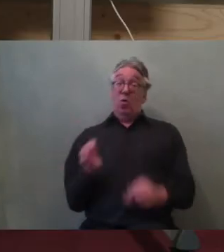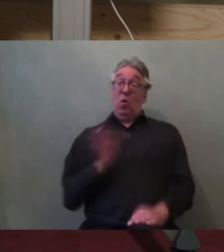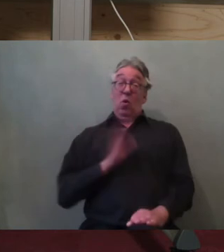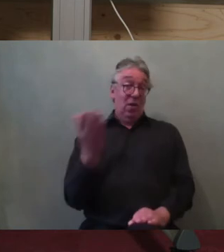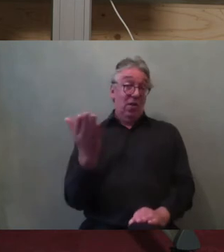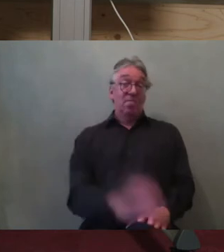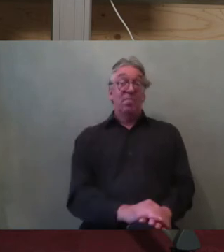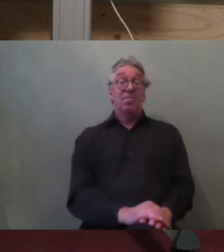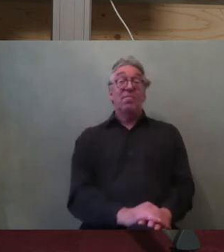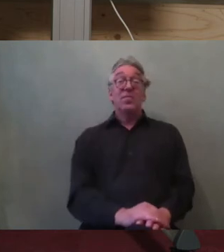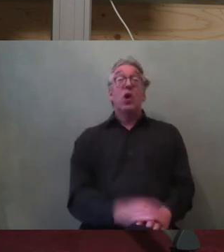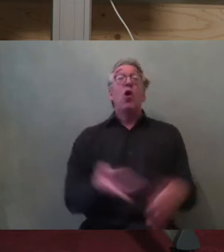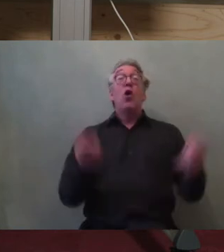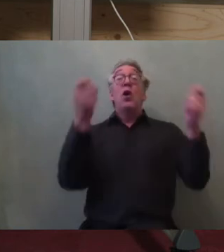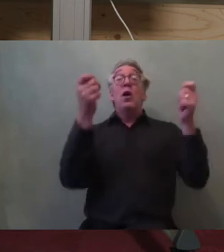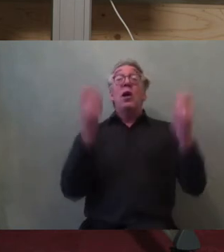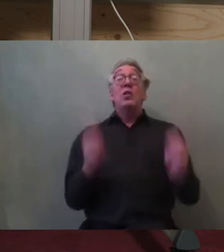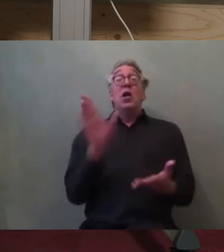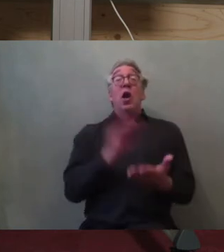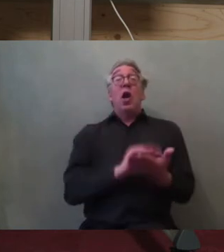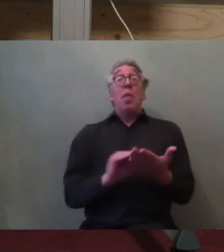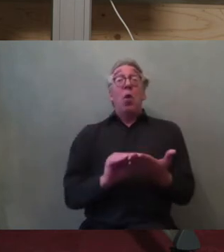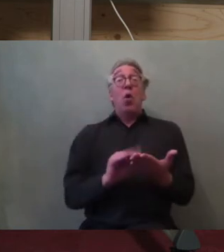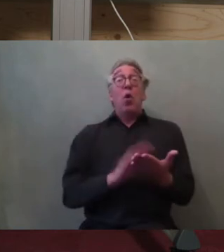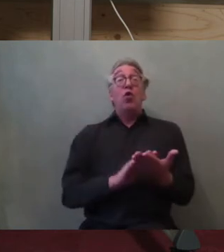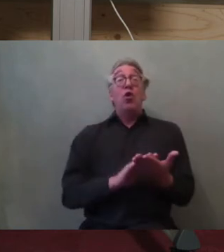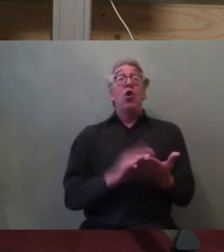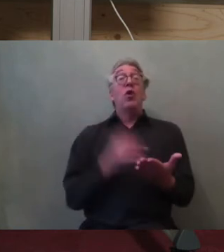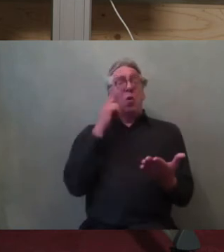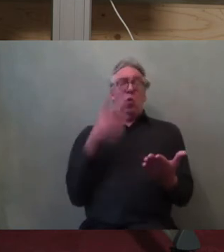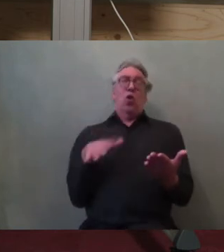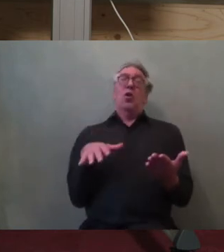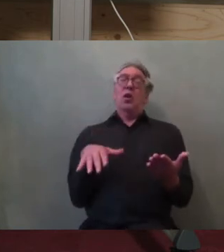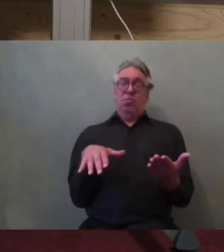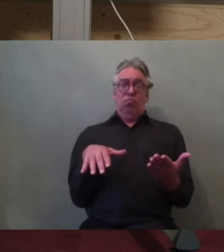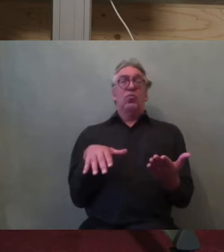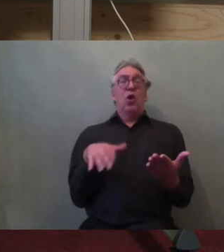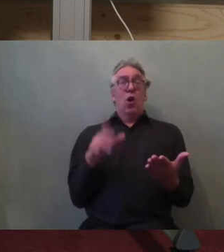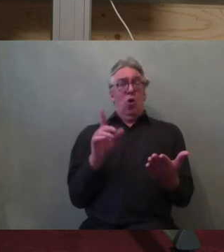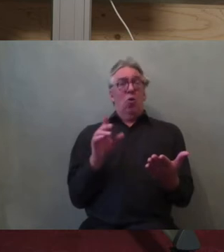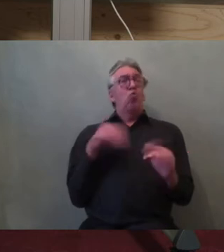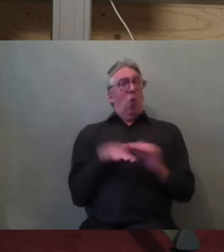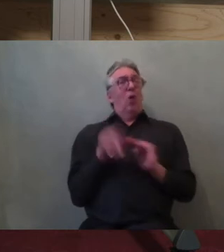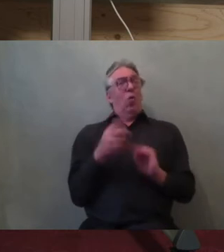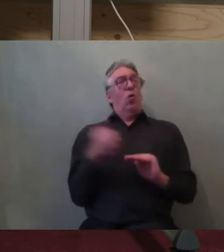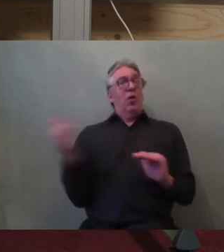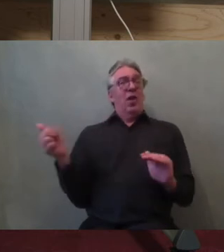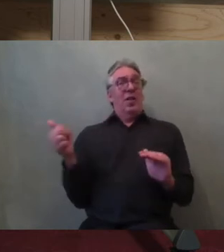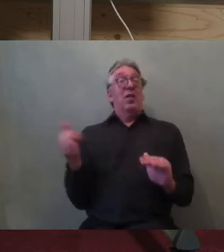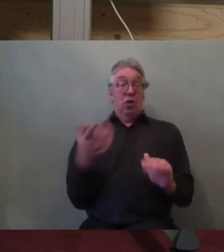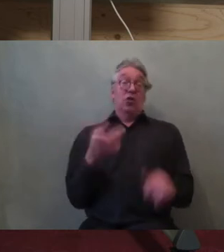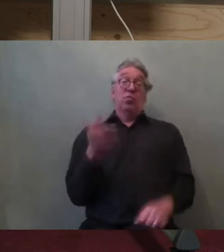De uitkomsten van het rapport zijn op deze manier denk ik ook voor iedereen heel toegankelijk. En het is mooi dat het op deze manier naar de website van de Tweede Kamer